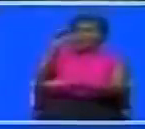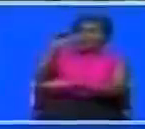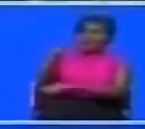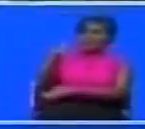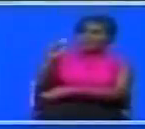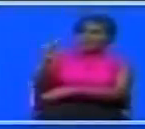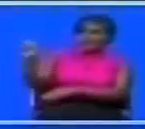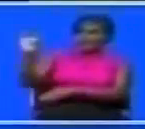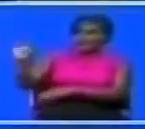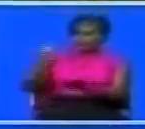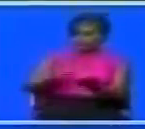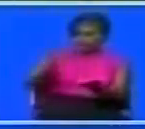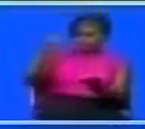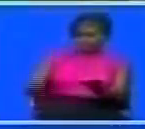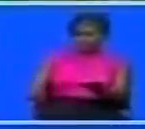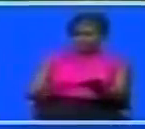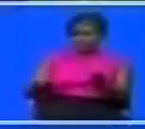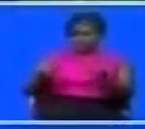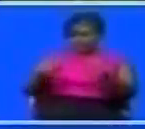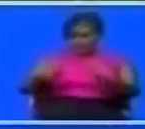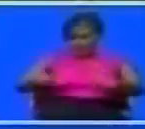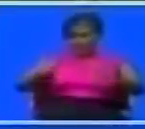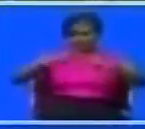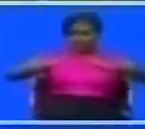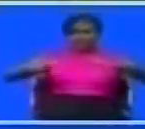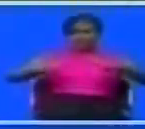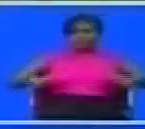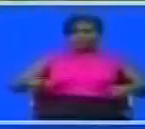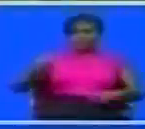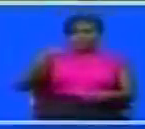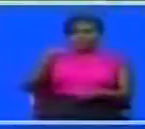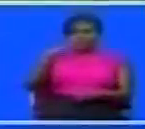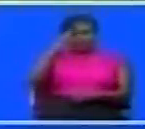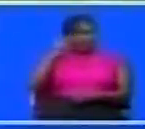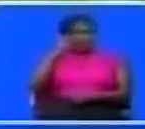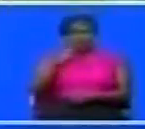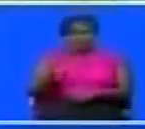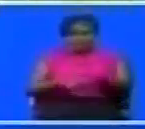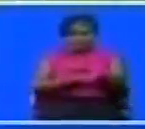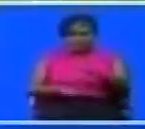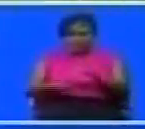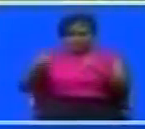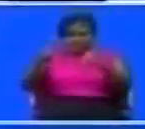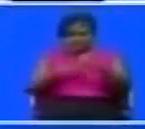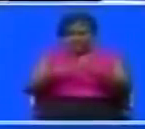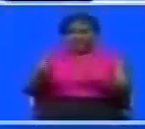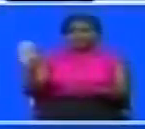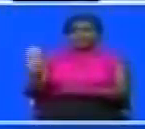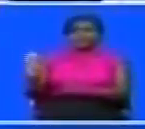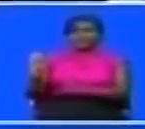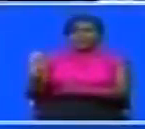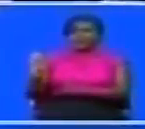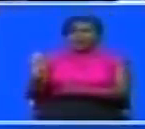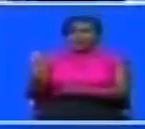Waiguru ajiondoe ofisini ili kufanikisha uchunguzi. Karua amesema kwenye wizo shilingi milioni 791 za huduma